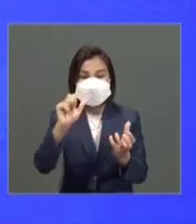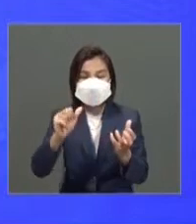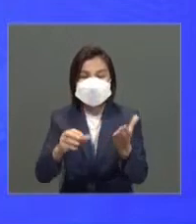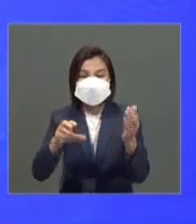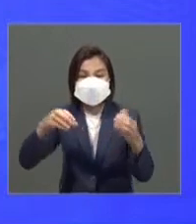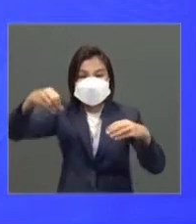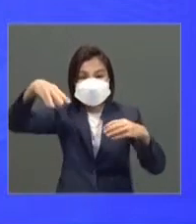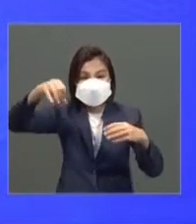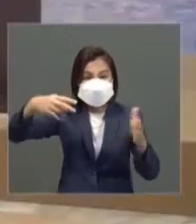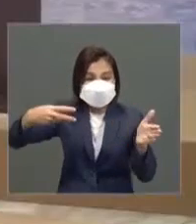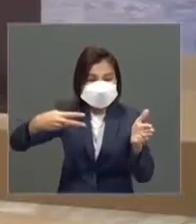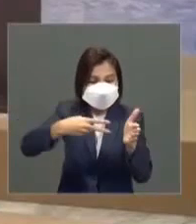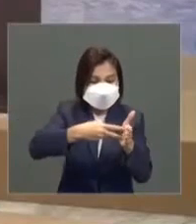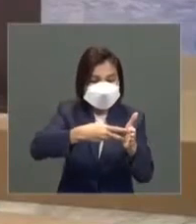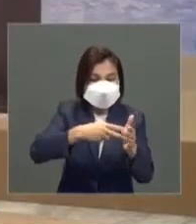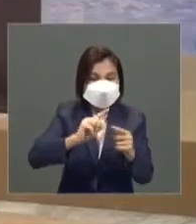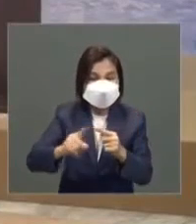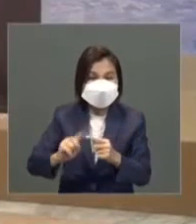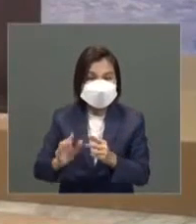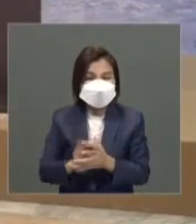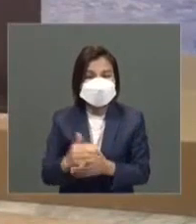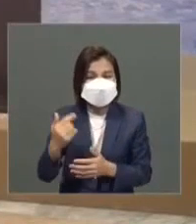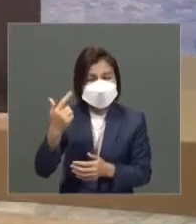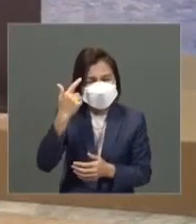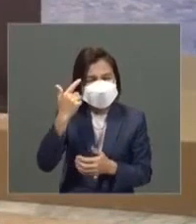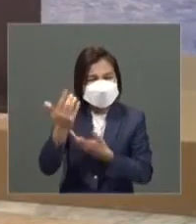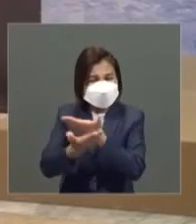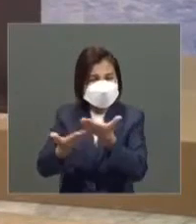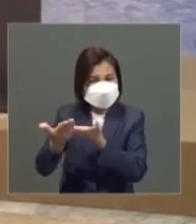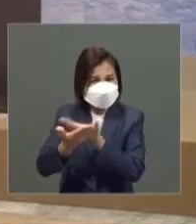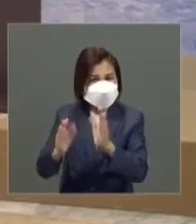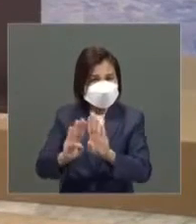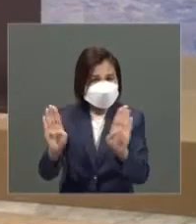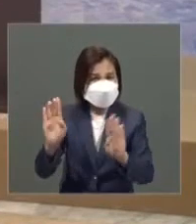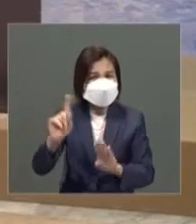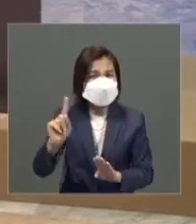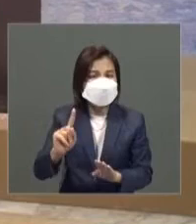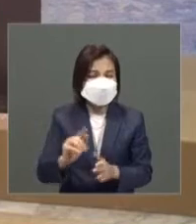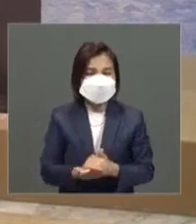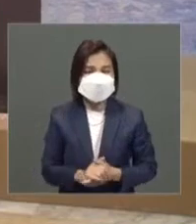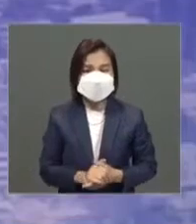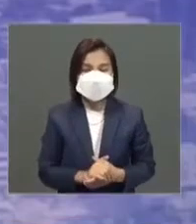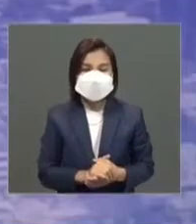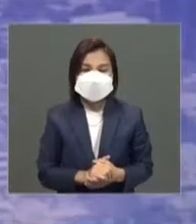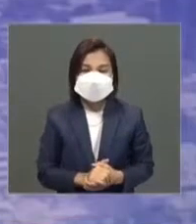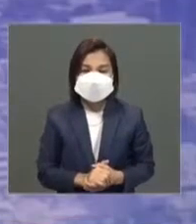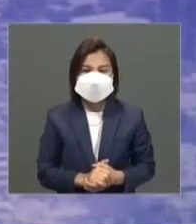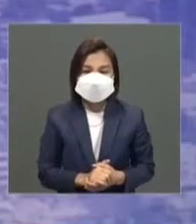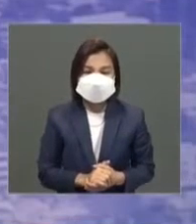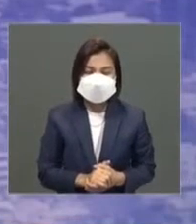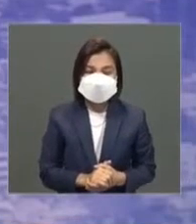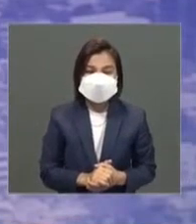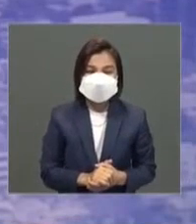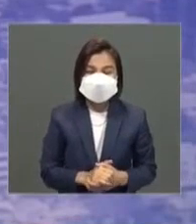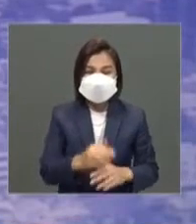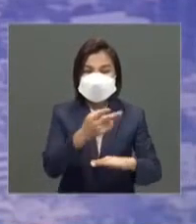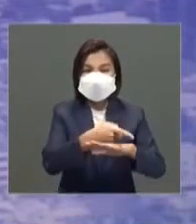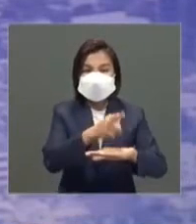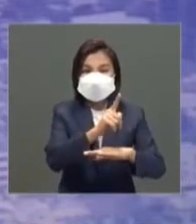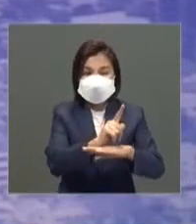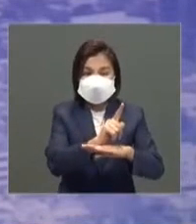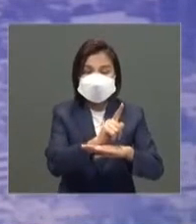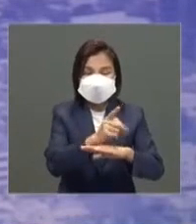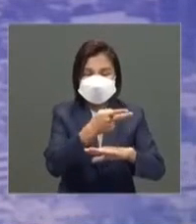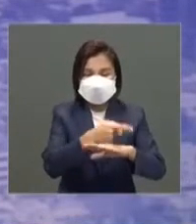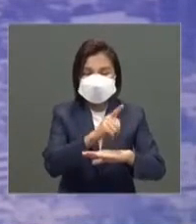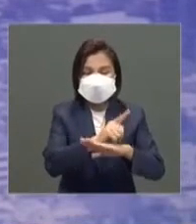จะมีการพิจารณาไหมคะในเรื่องข้อเสนอต่างๆเหล่านี้ค่ะ ครับทางท่านประธานท่านผอ.สปก.ส